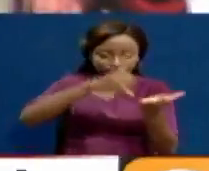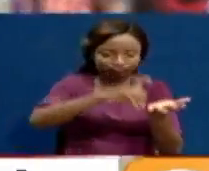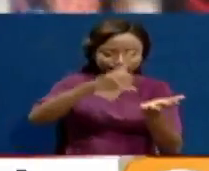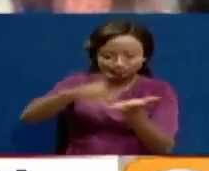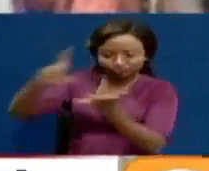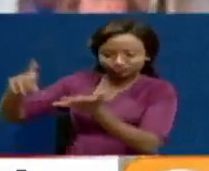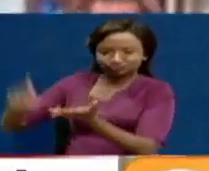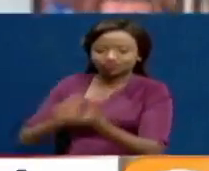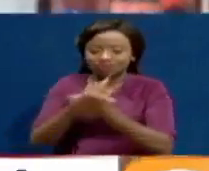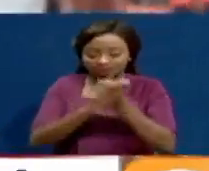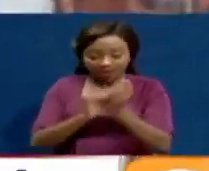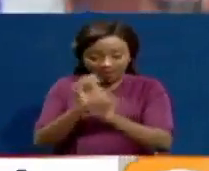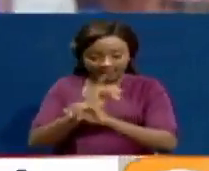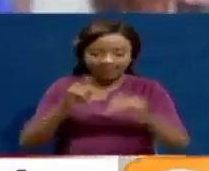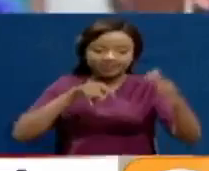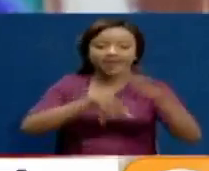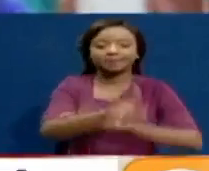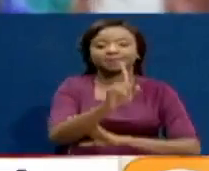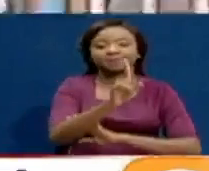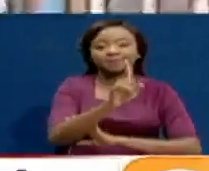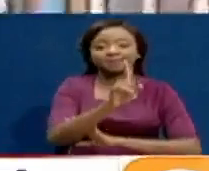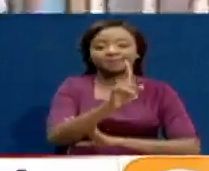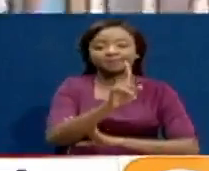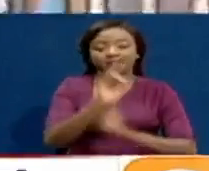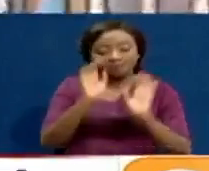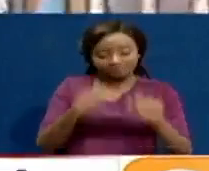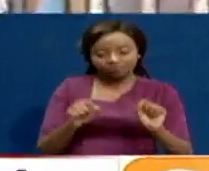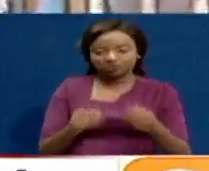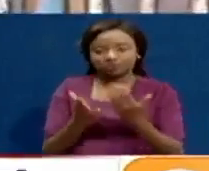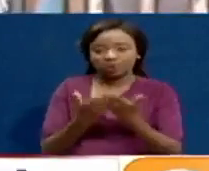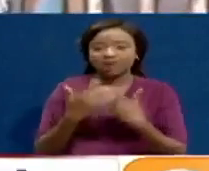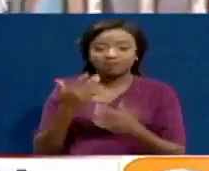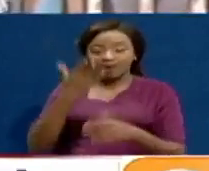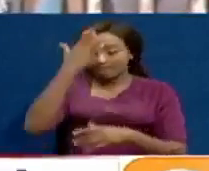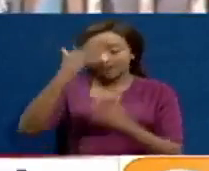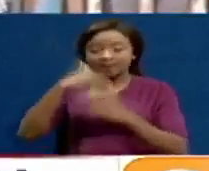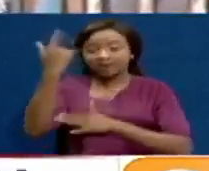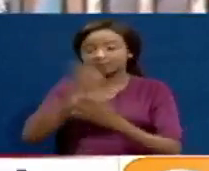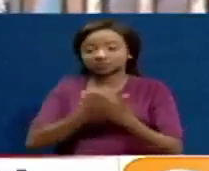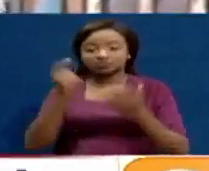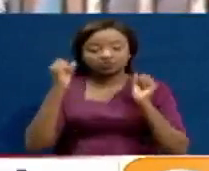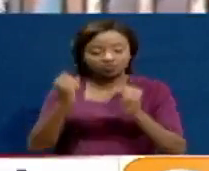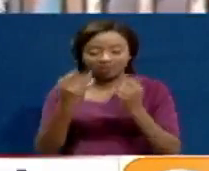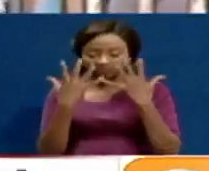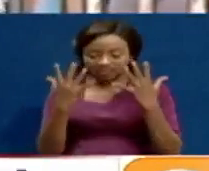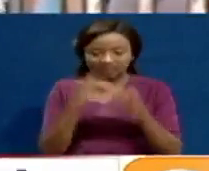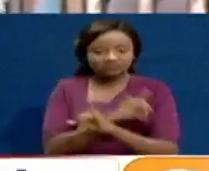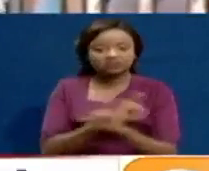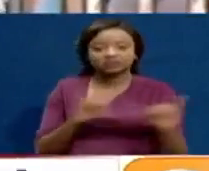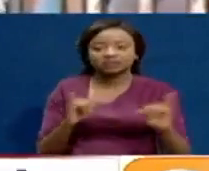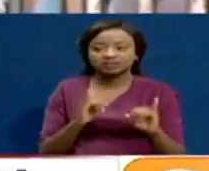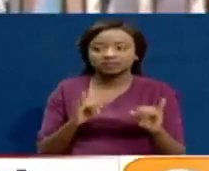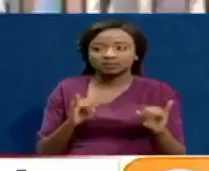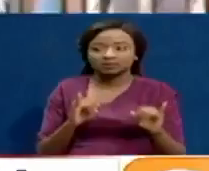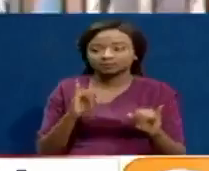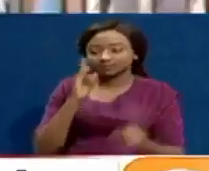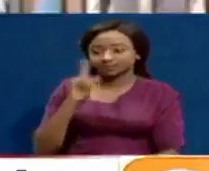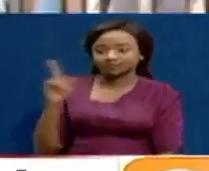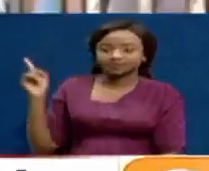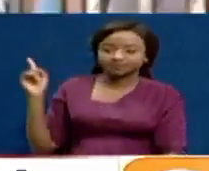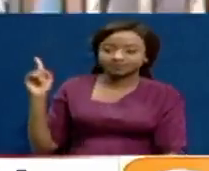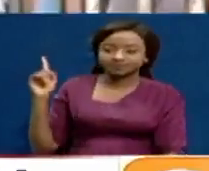tuna kabla ya kuvuka itakuwa imesaidia. From Monday next week you have to wash your hands before coming here at the waiting bay